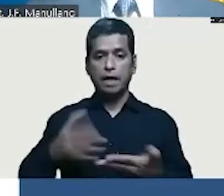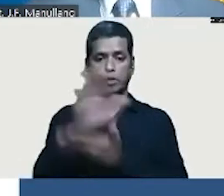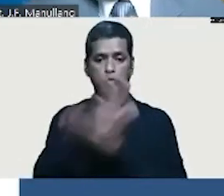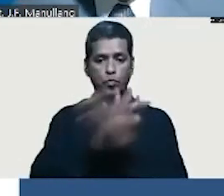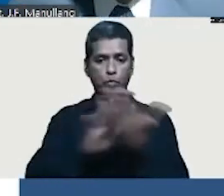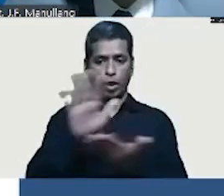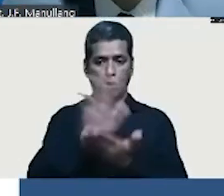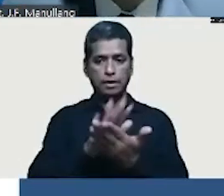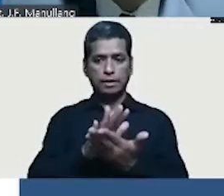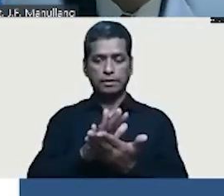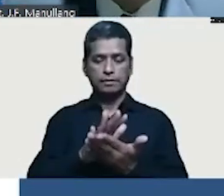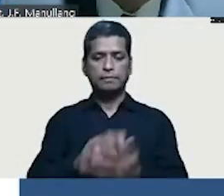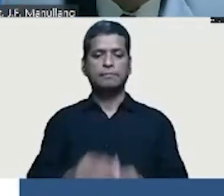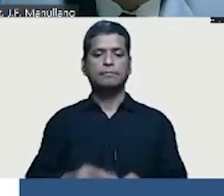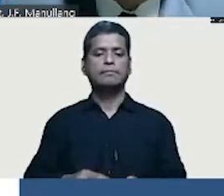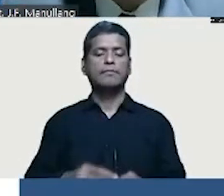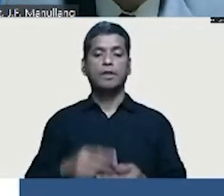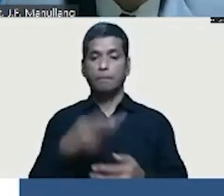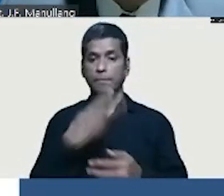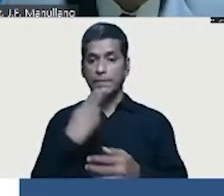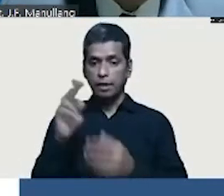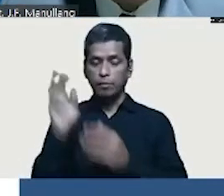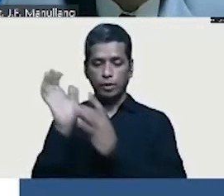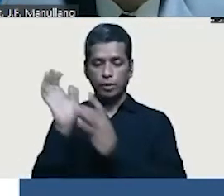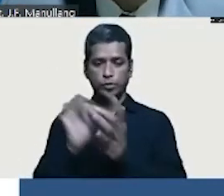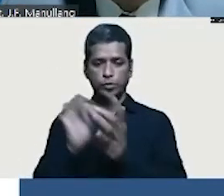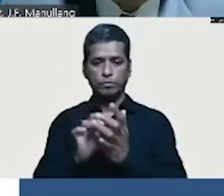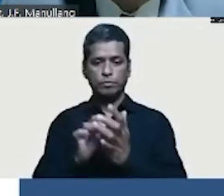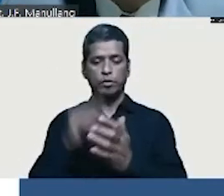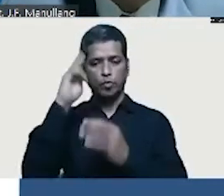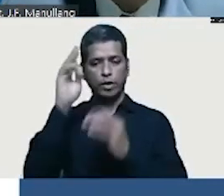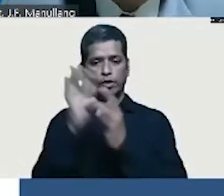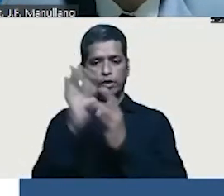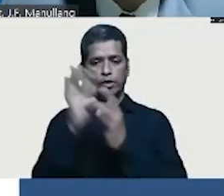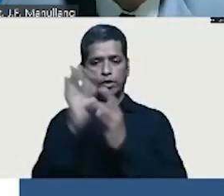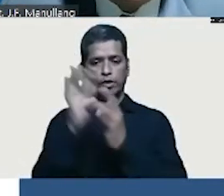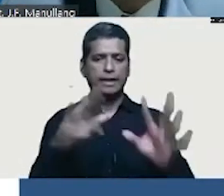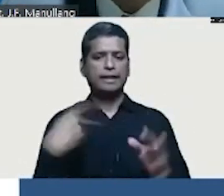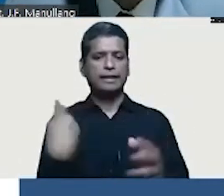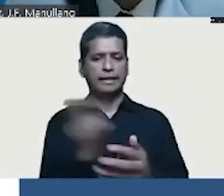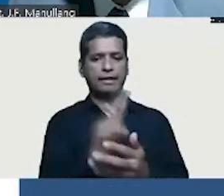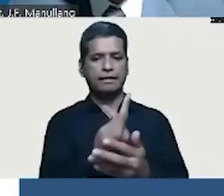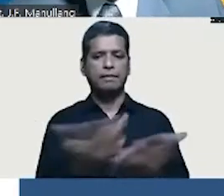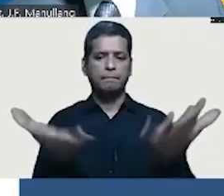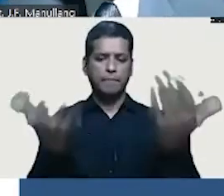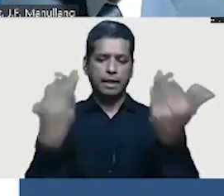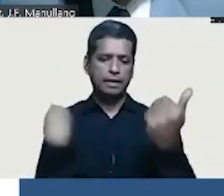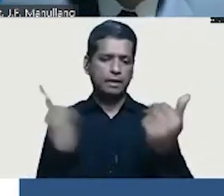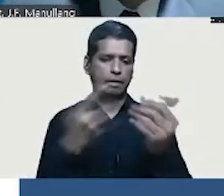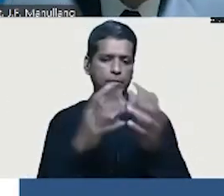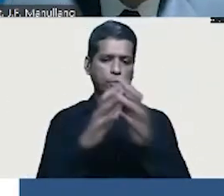memberkati kita dan Mari kita menyerahkan diri kepada Tuhan melalui doa